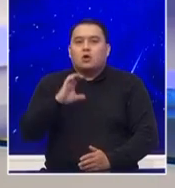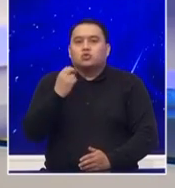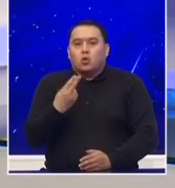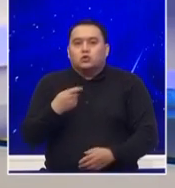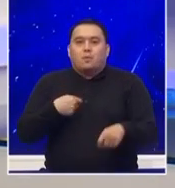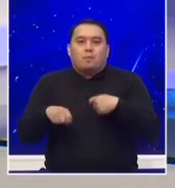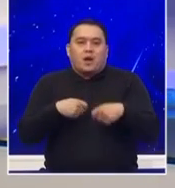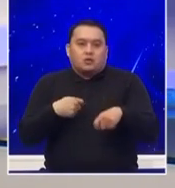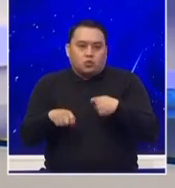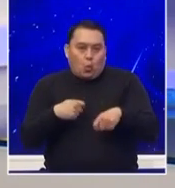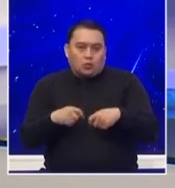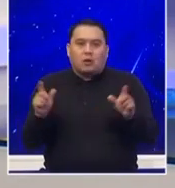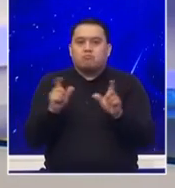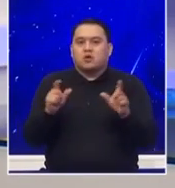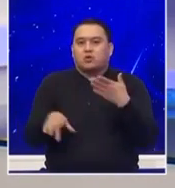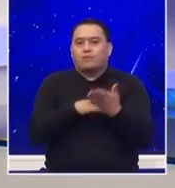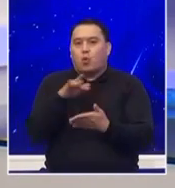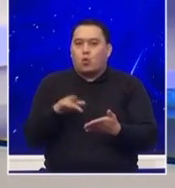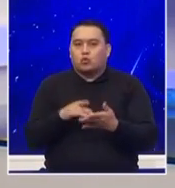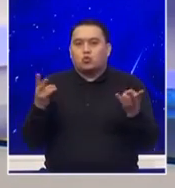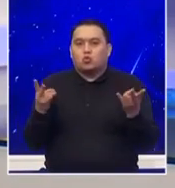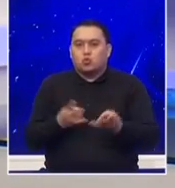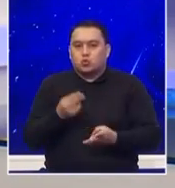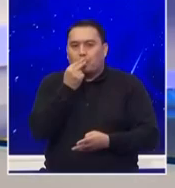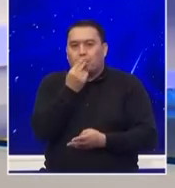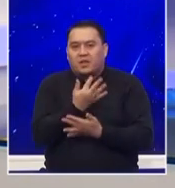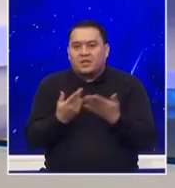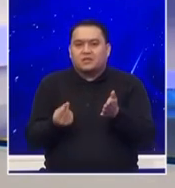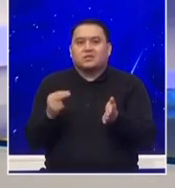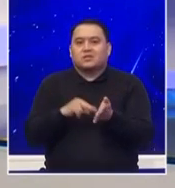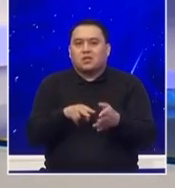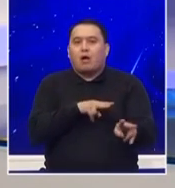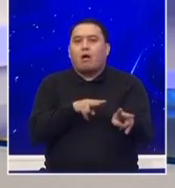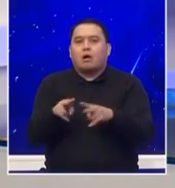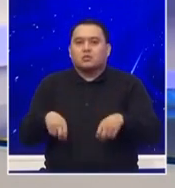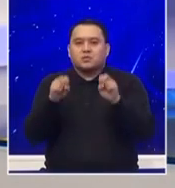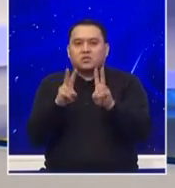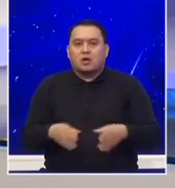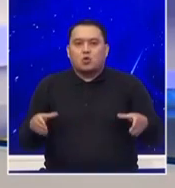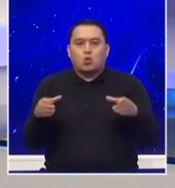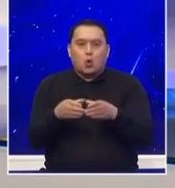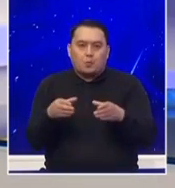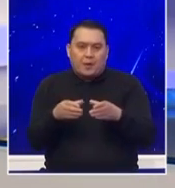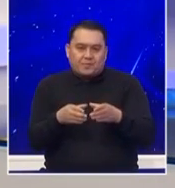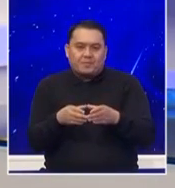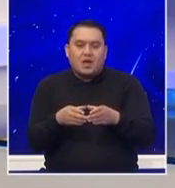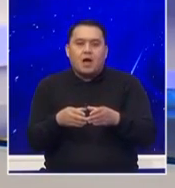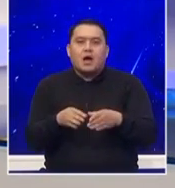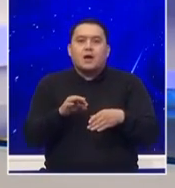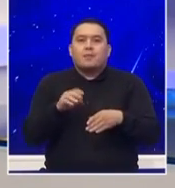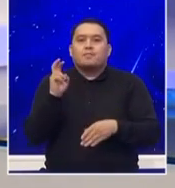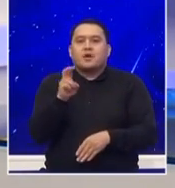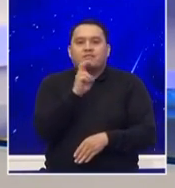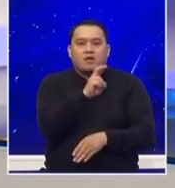Социальный продукт. Наличие в магазинах города необходимых продуктов питания и цен на них контролируют специальные мониторинговые группы. Они прошли по